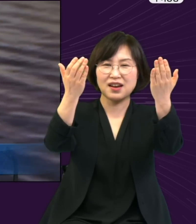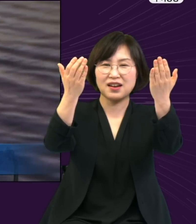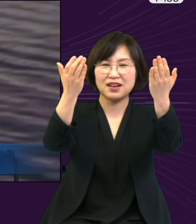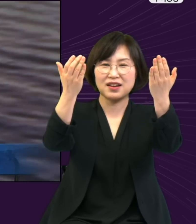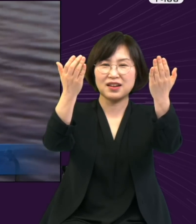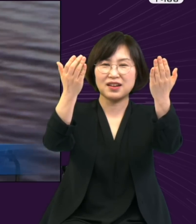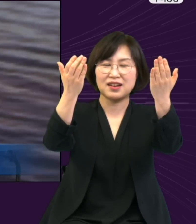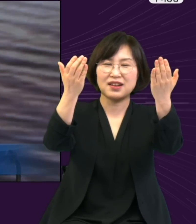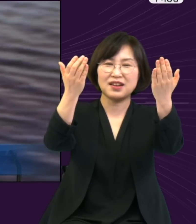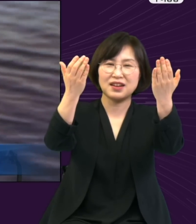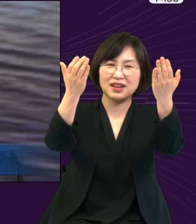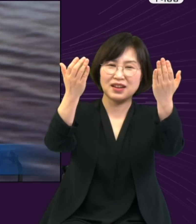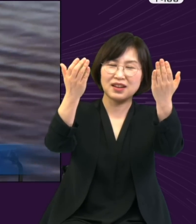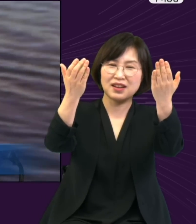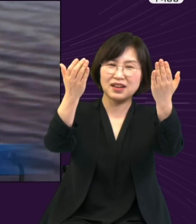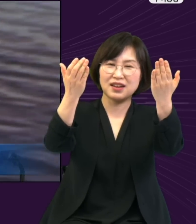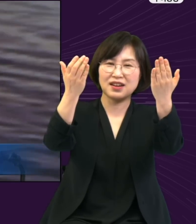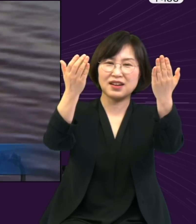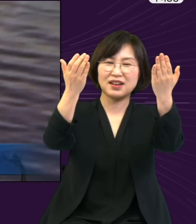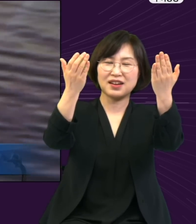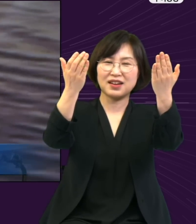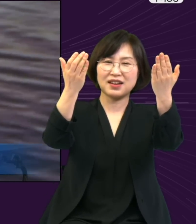주를